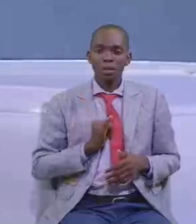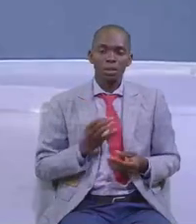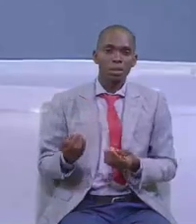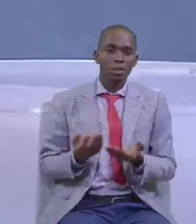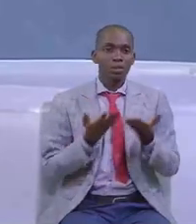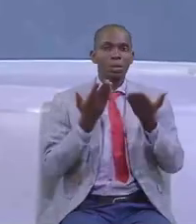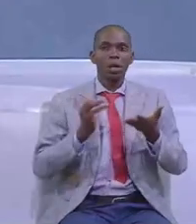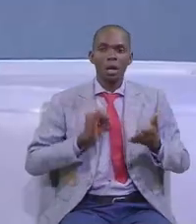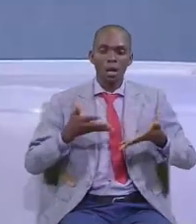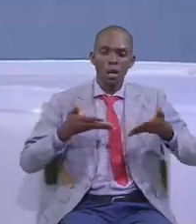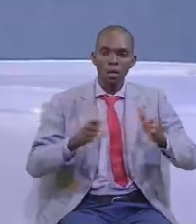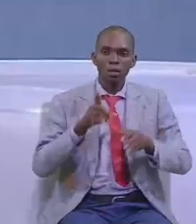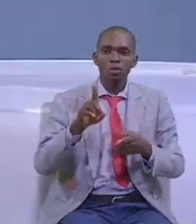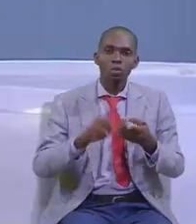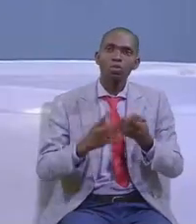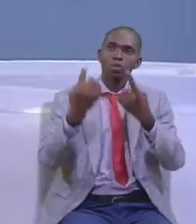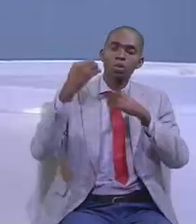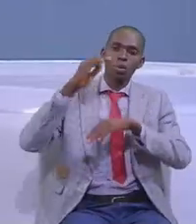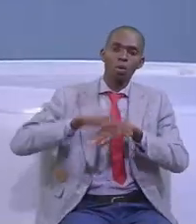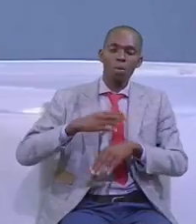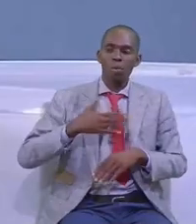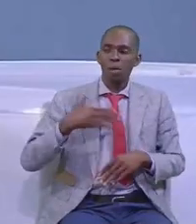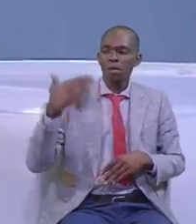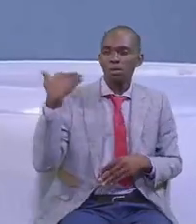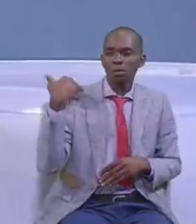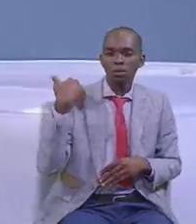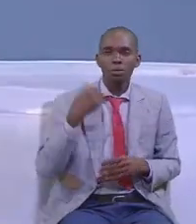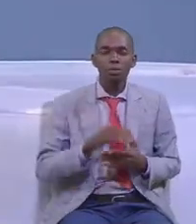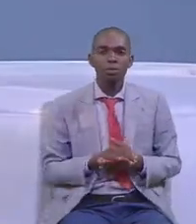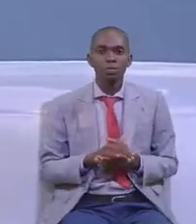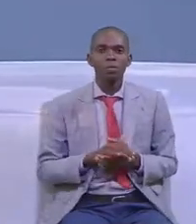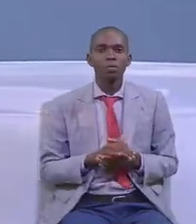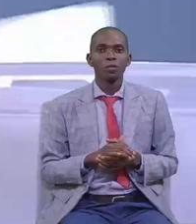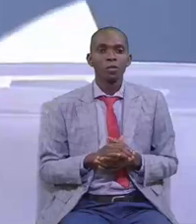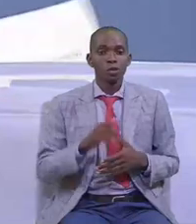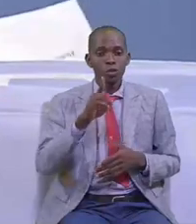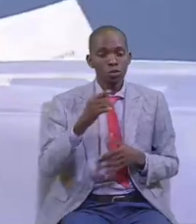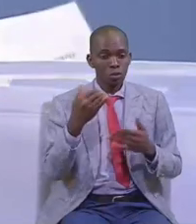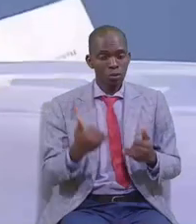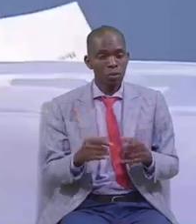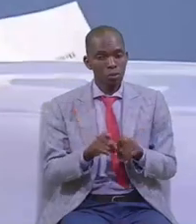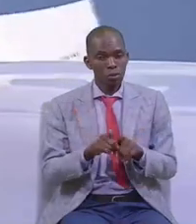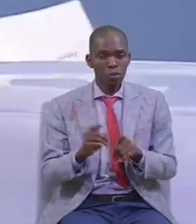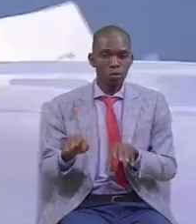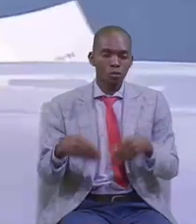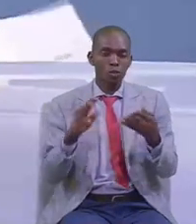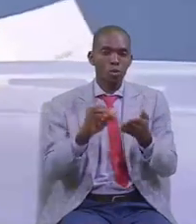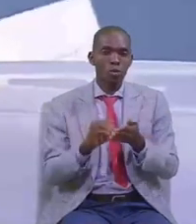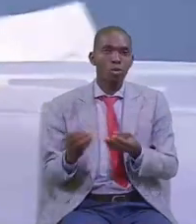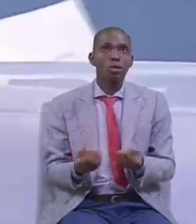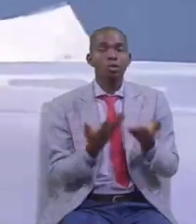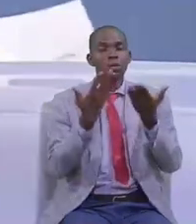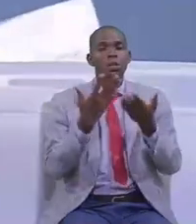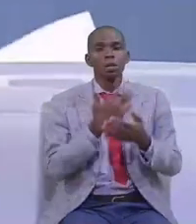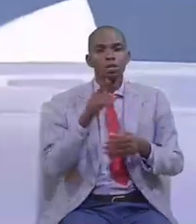Je fais des sacrifices. Je permets que tu montes sur mon épaule. Toi, tu fais des sacrifices. Et tu regardes